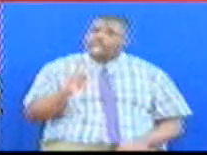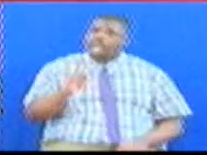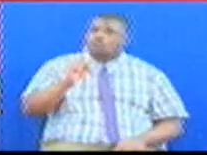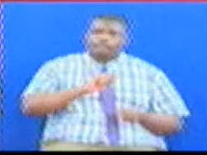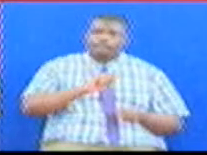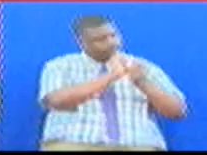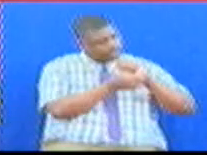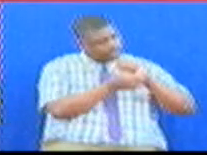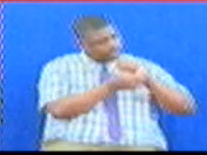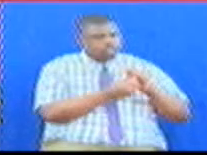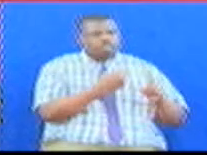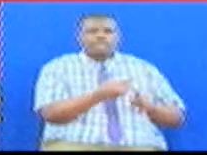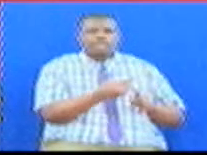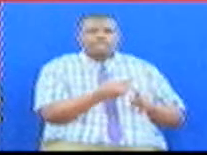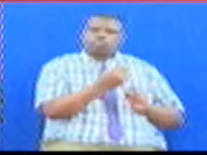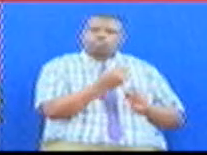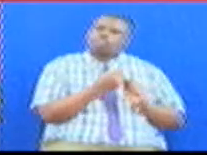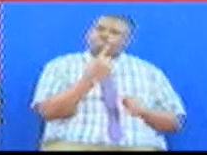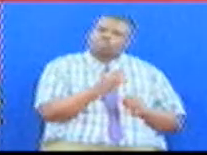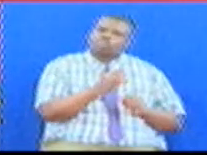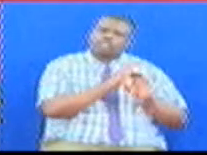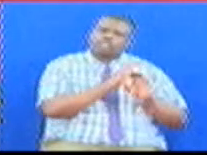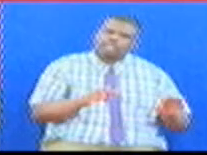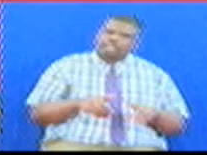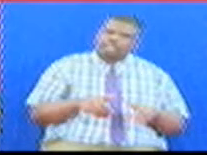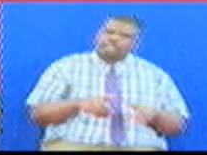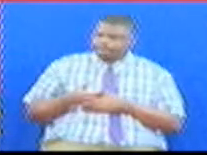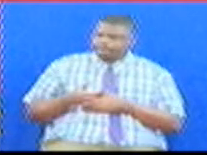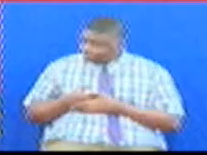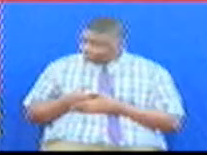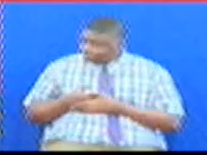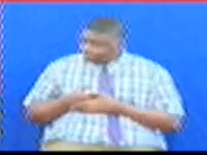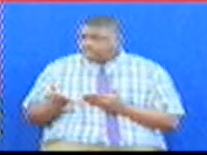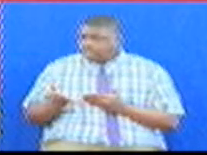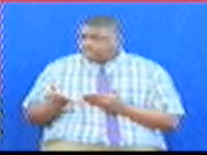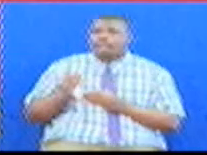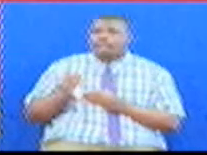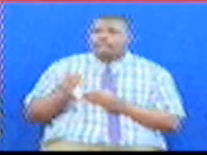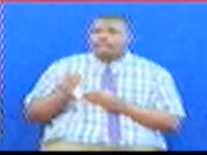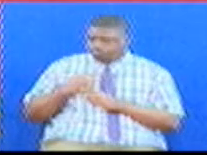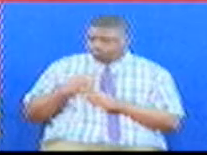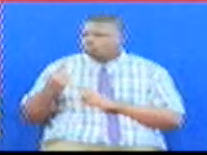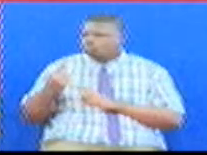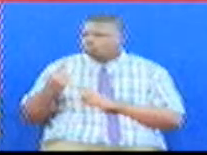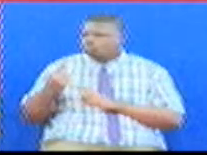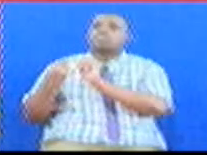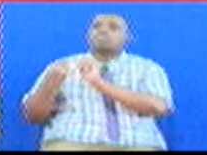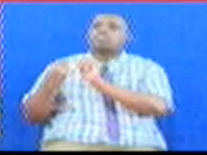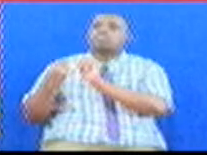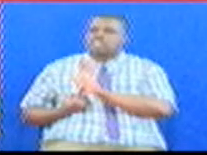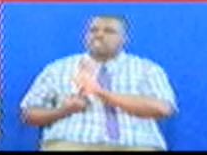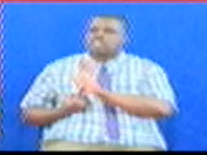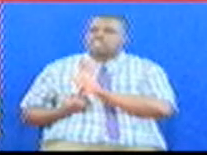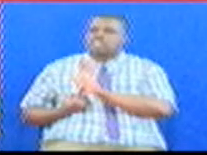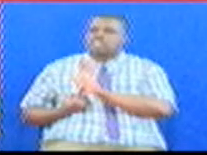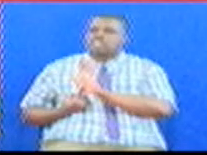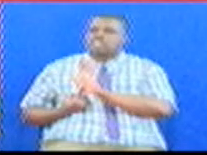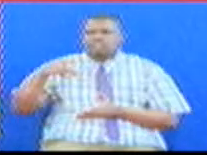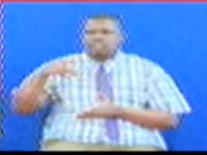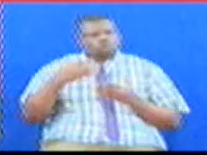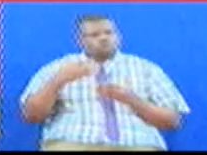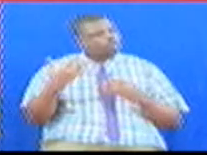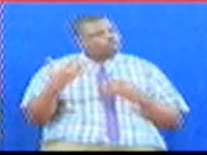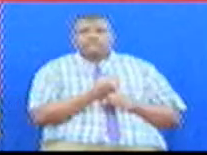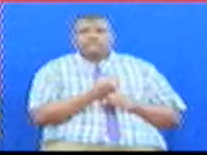kwenye 111. Lakini bila ya mabadiliko 116 tija ambayo tunaenda kuipata